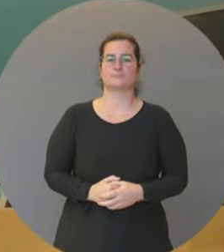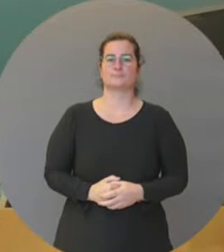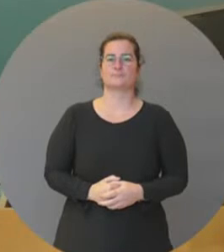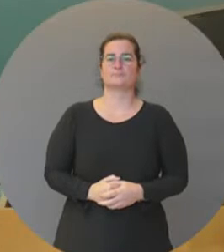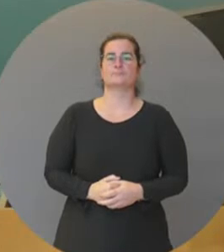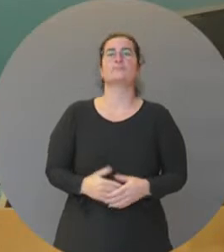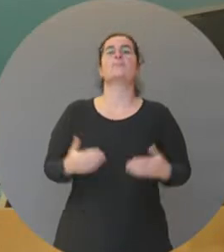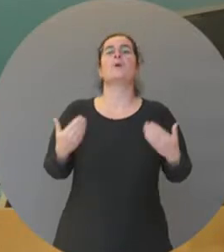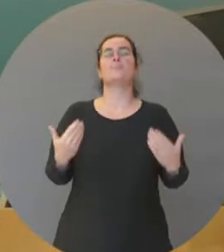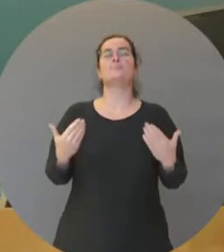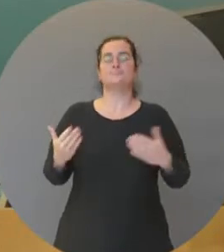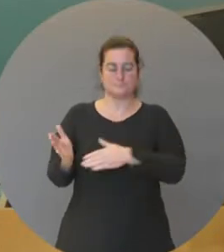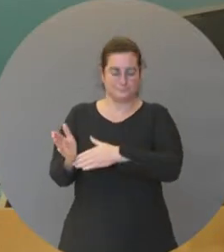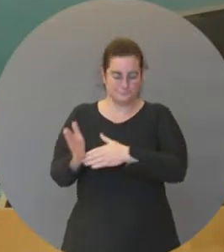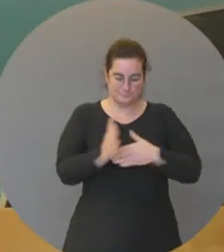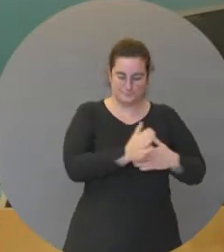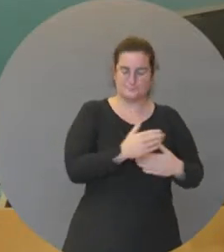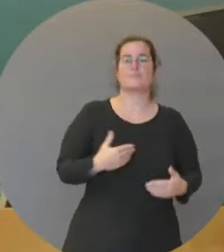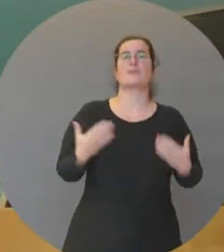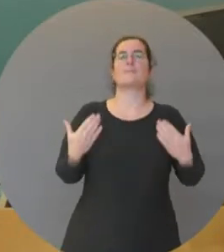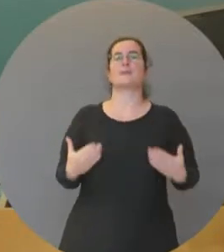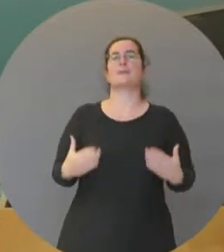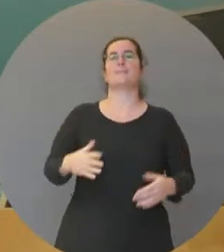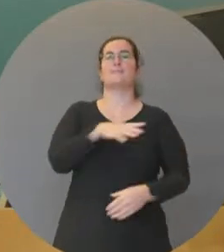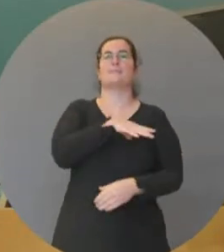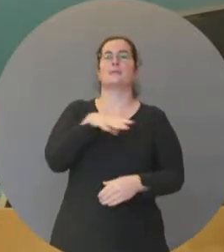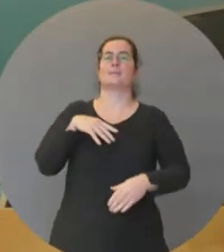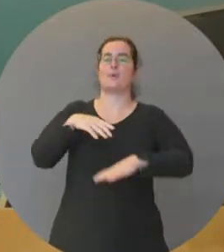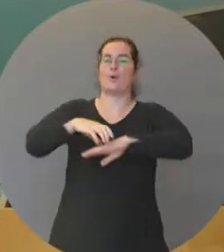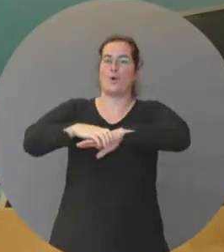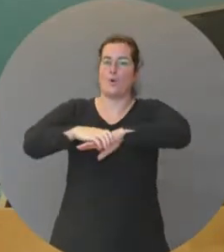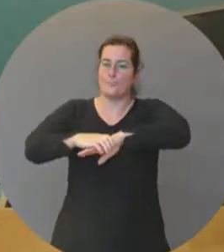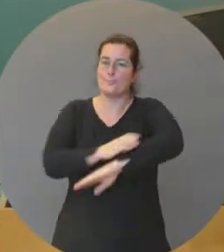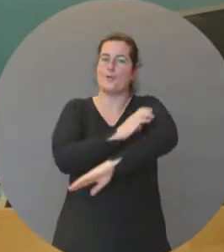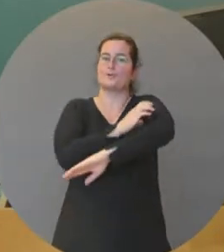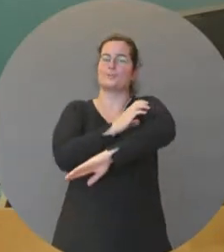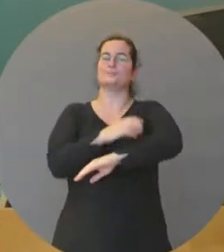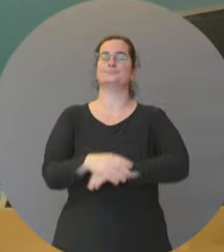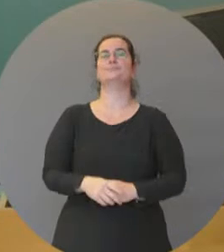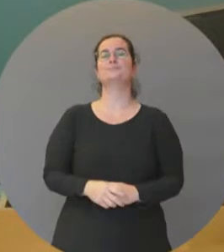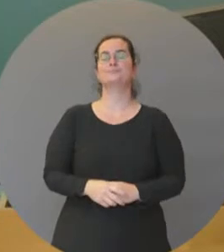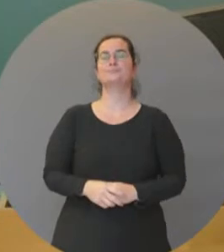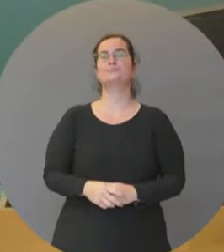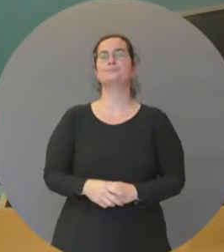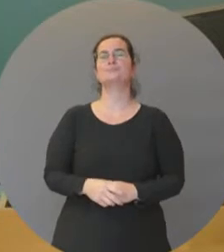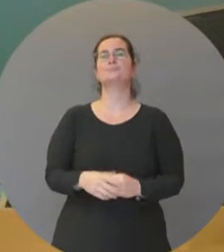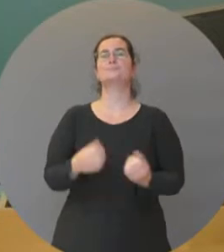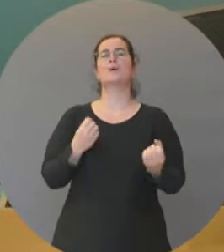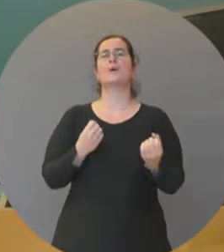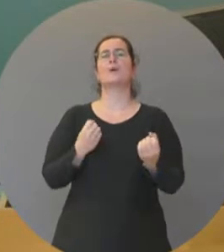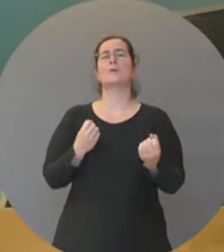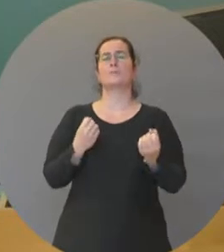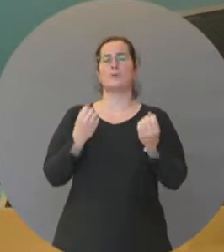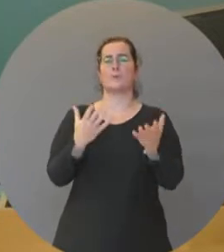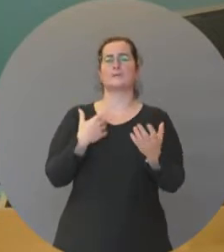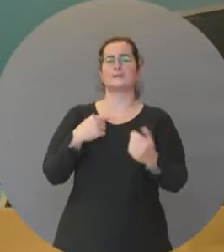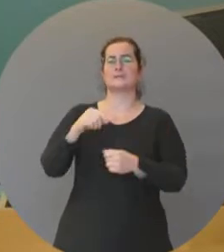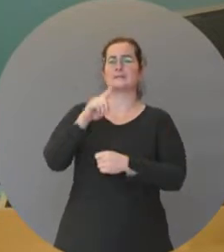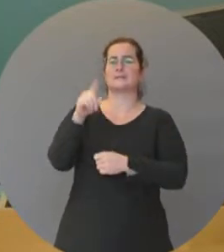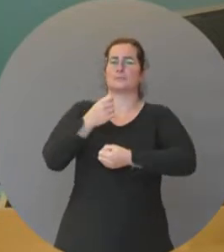la parole à Madame Séverine botte qui a posé une question orale